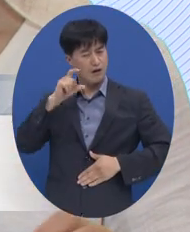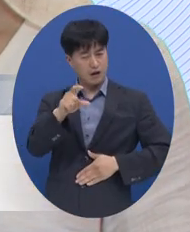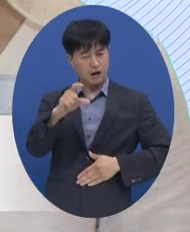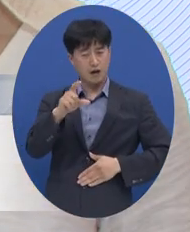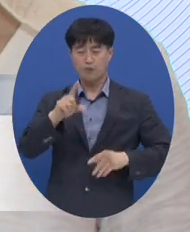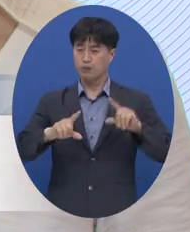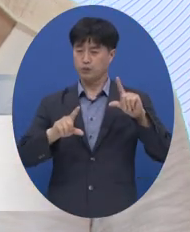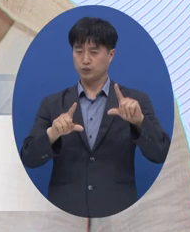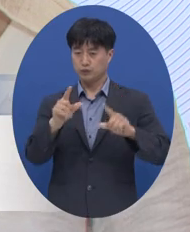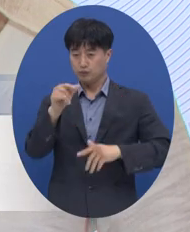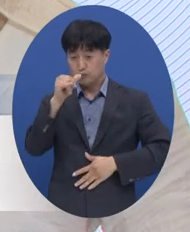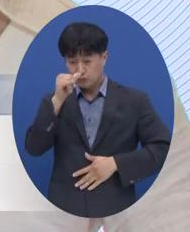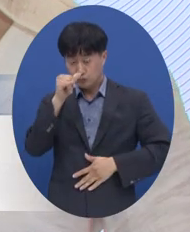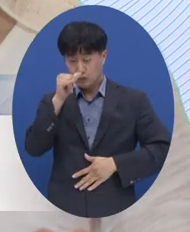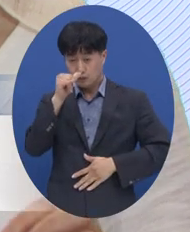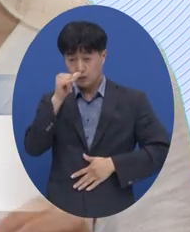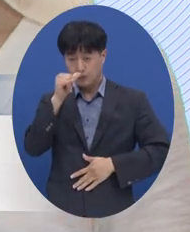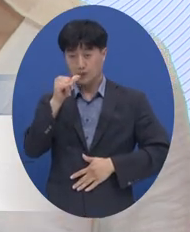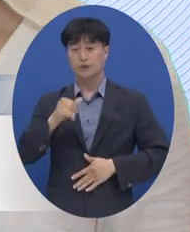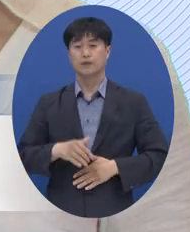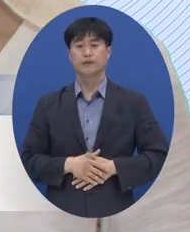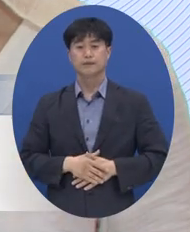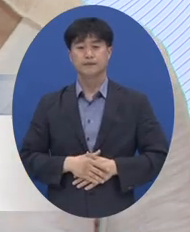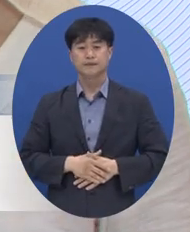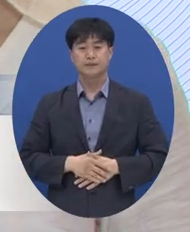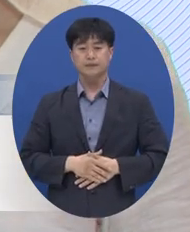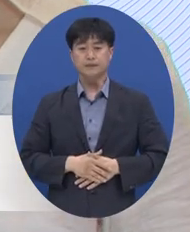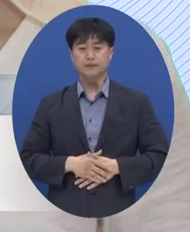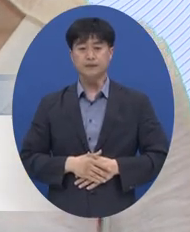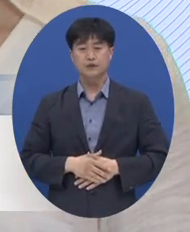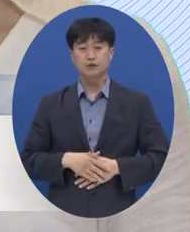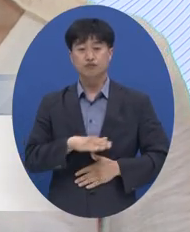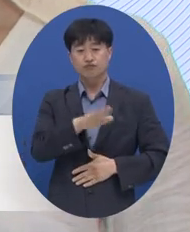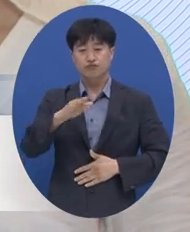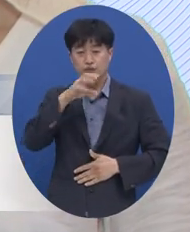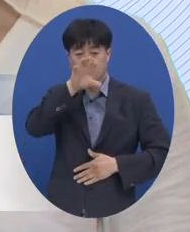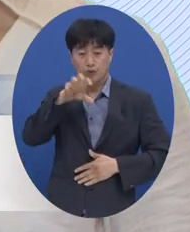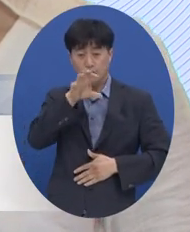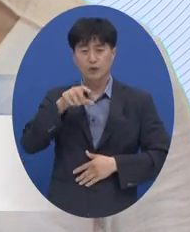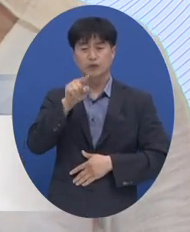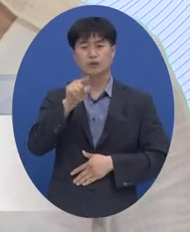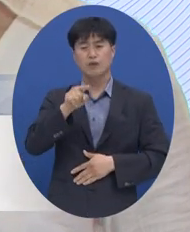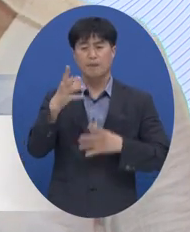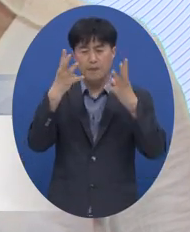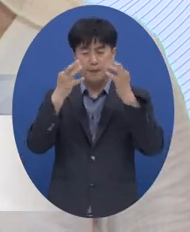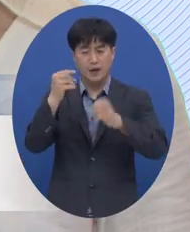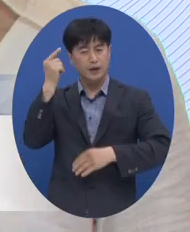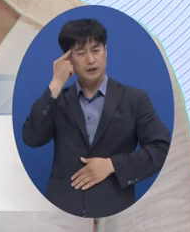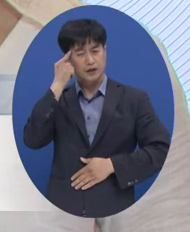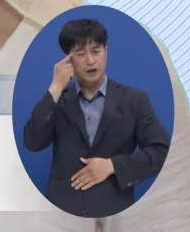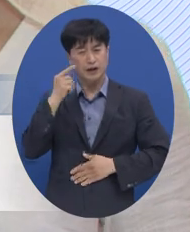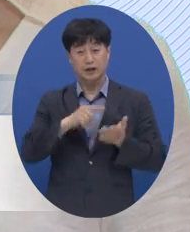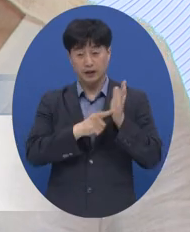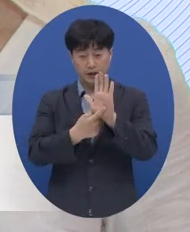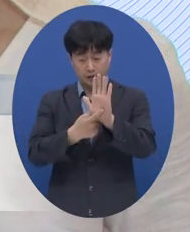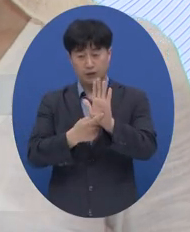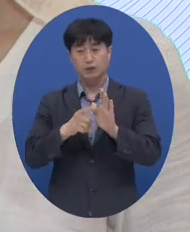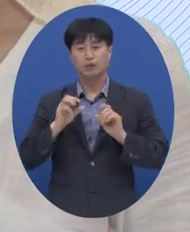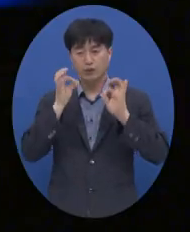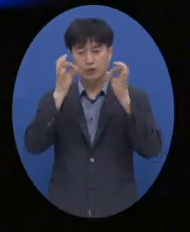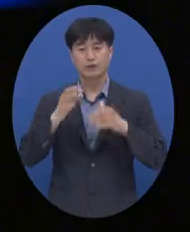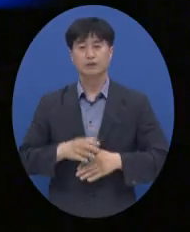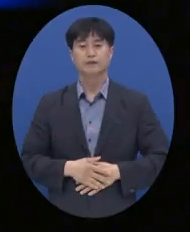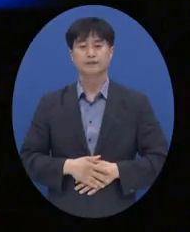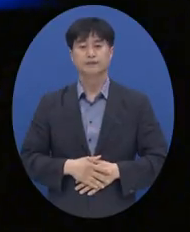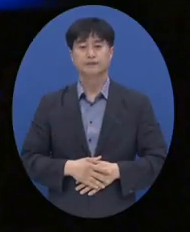내면에는 아주 억척스럽고 뭔가 이렇게 강인한 면이 있거든요. 그러니까 저희가 그 연습을 하면서 그런 면을 많이